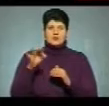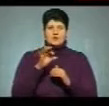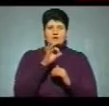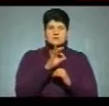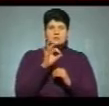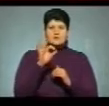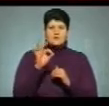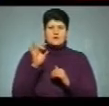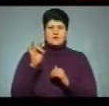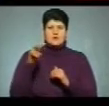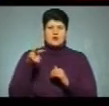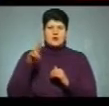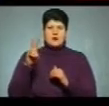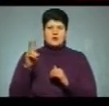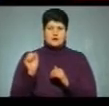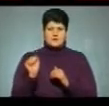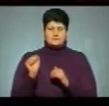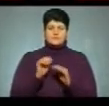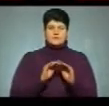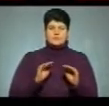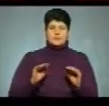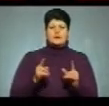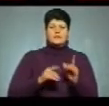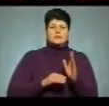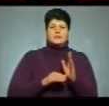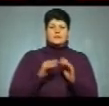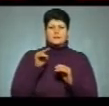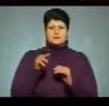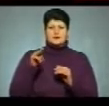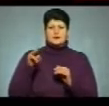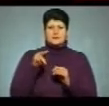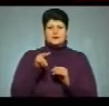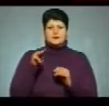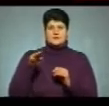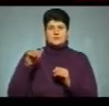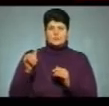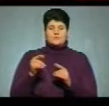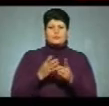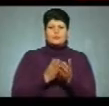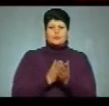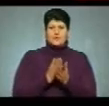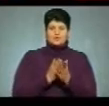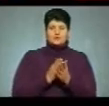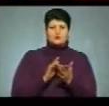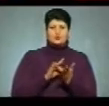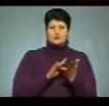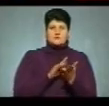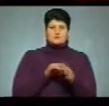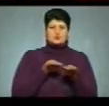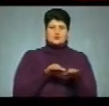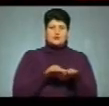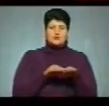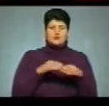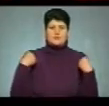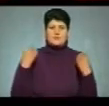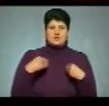Орляка. Учні Тернопільського вищого професійного училища сфери послуг та туризму шиють плащі-палатки для бійців